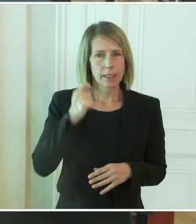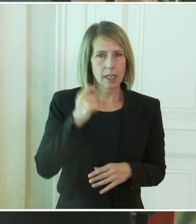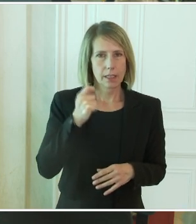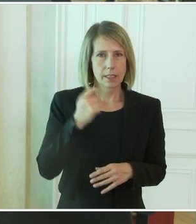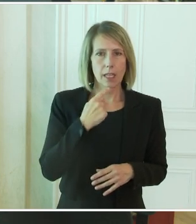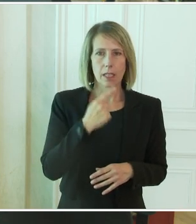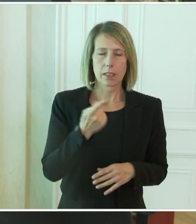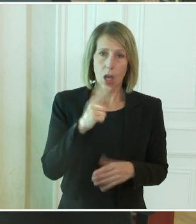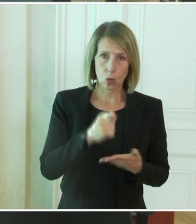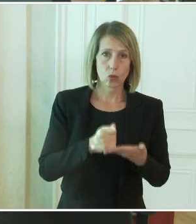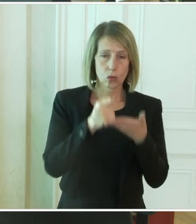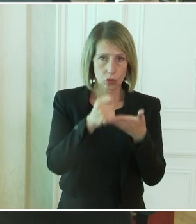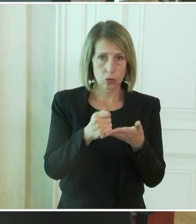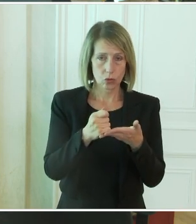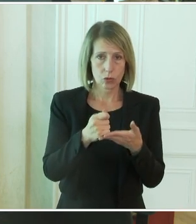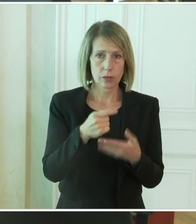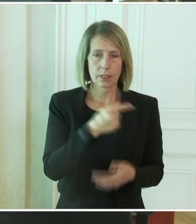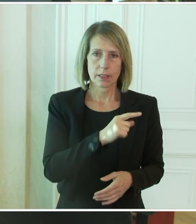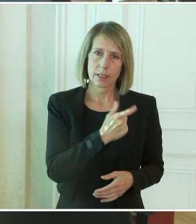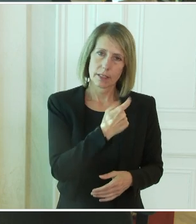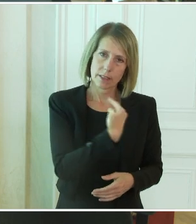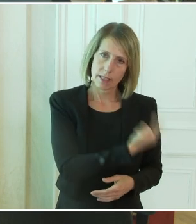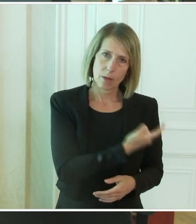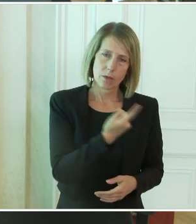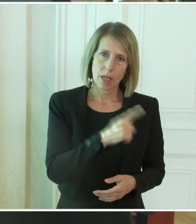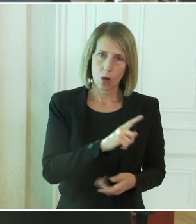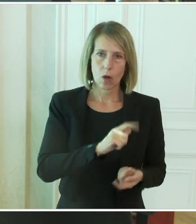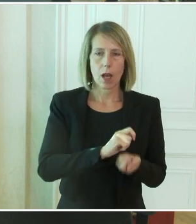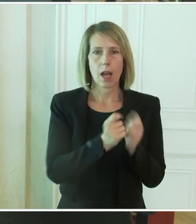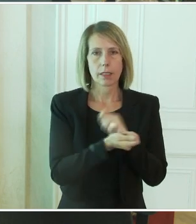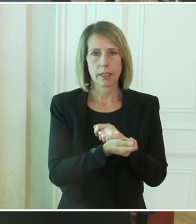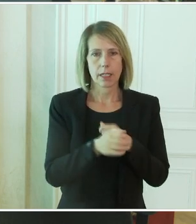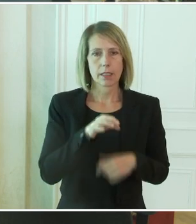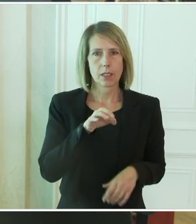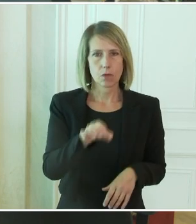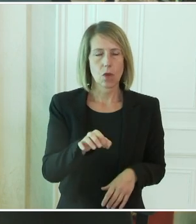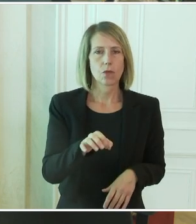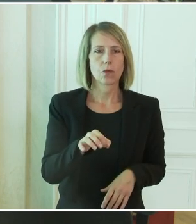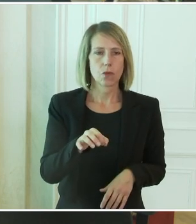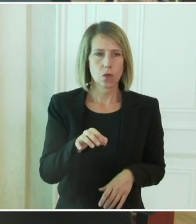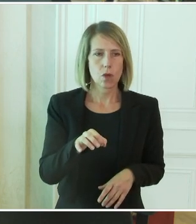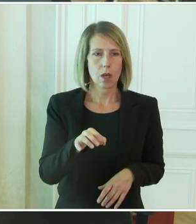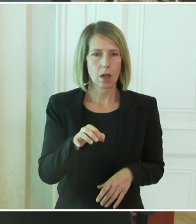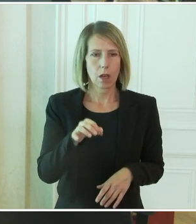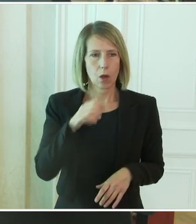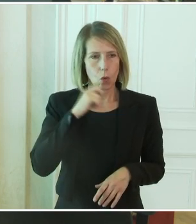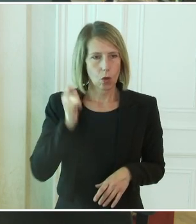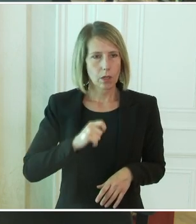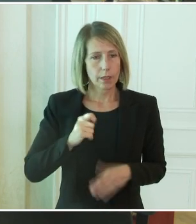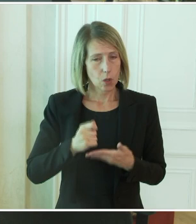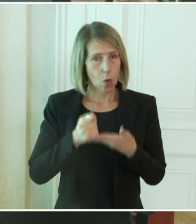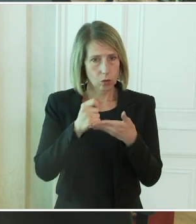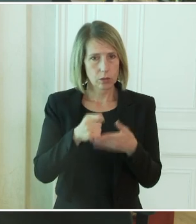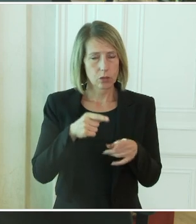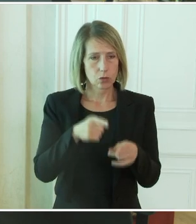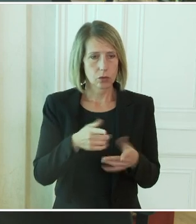Sie persönlich, unterstützen Sie also die sogenannten Alternativen für die Ukraine anstatt der vollen Mitgliedschaft in der